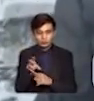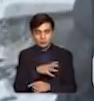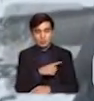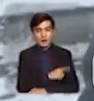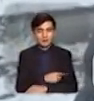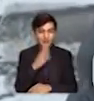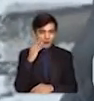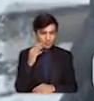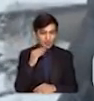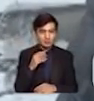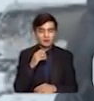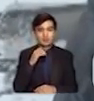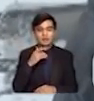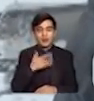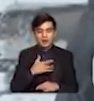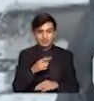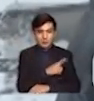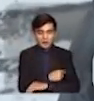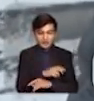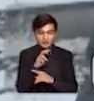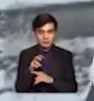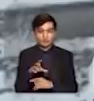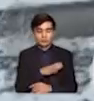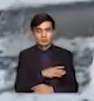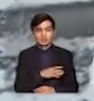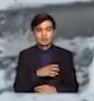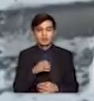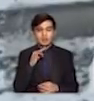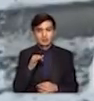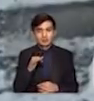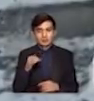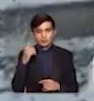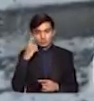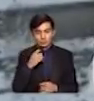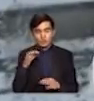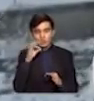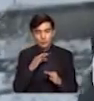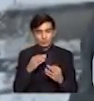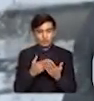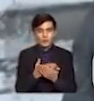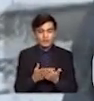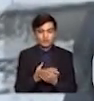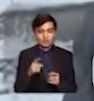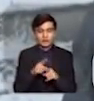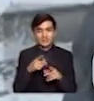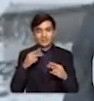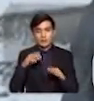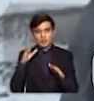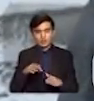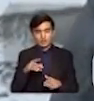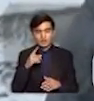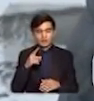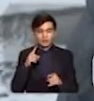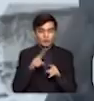Алматының больницаларын қарадық, Тараздың больницаларынан қарадық. Жаңағыдай бізге де хабар түсіп атқан жаңағы қажақтан деп мүмкін